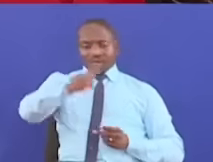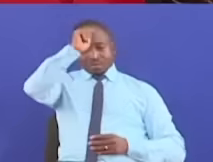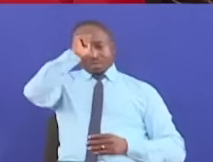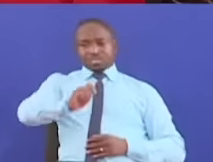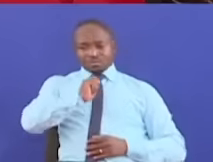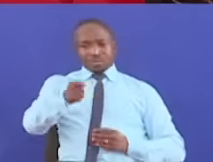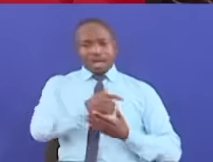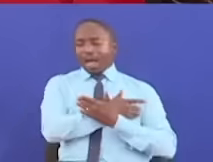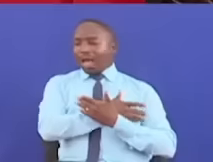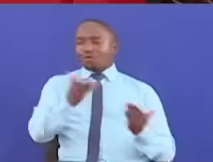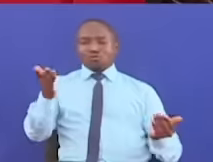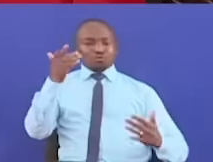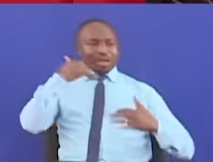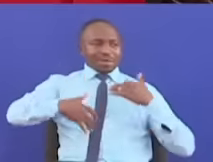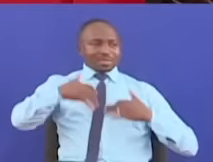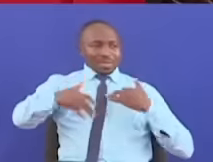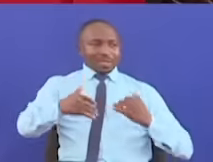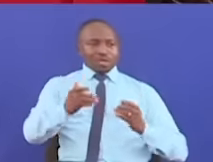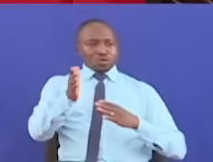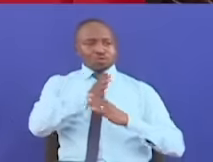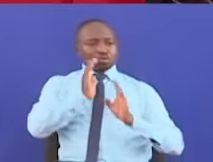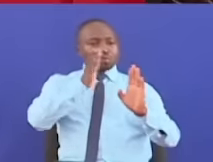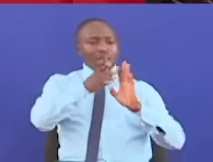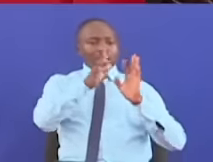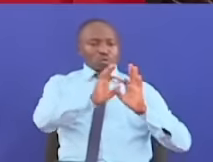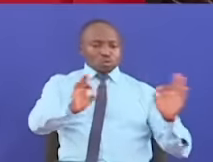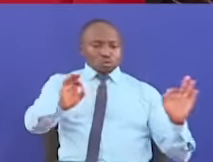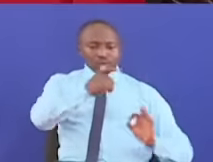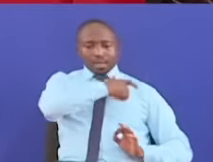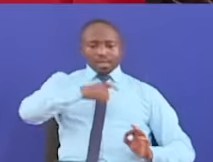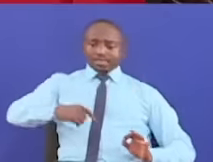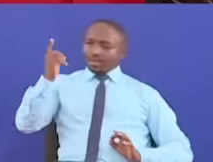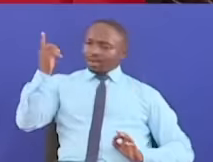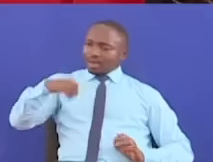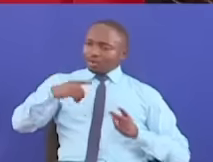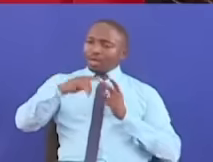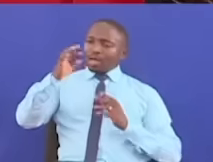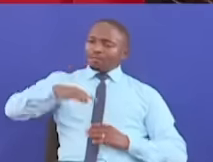Spa Hakuna mash Taka juu Ya dham Mira nj aliyu nayo rais kwa nchi hii